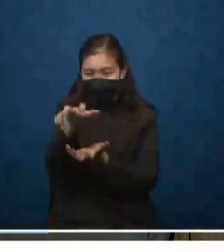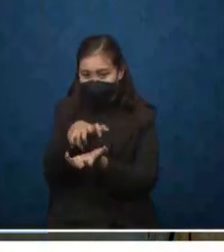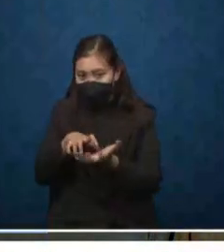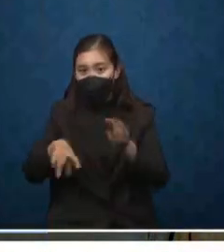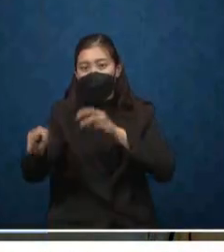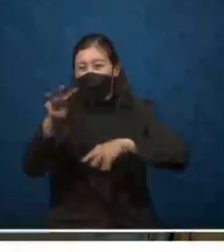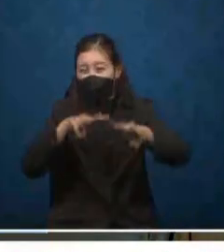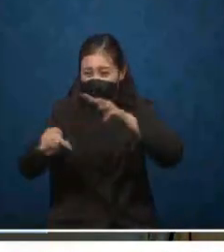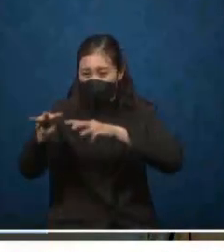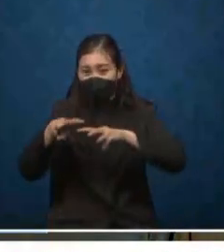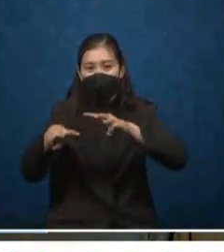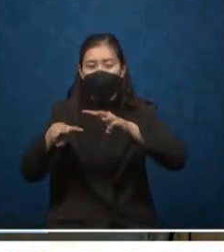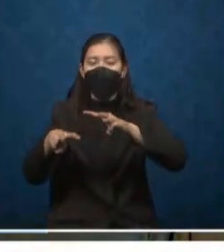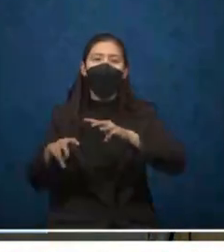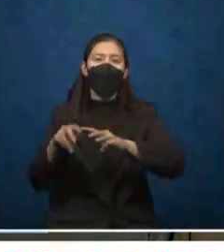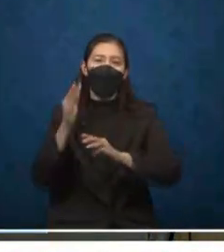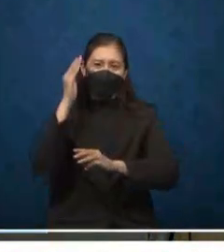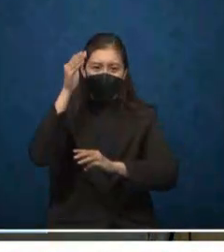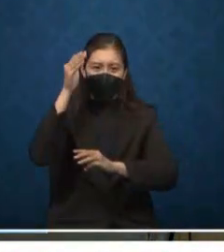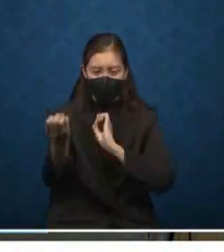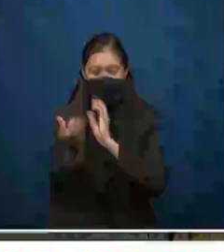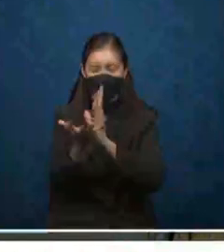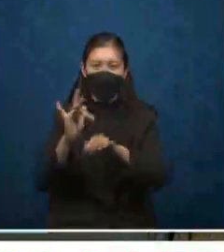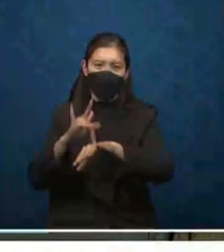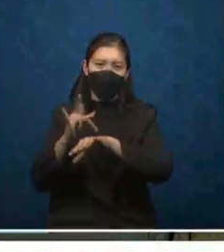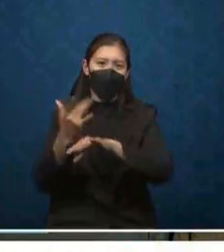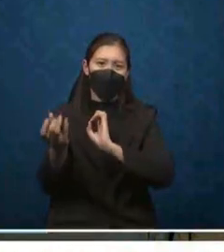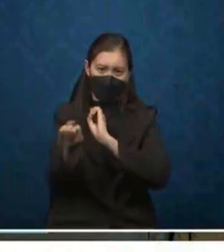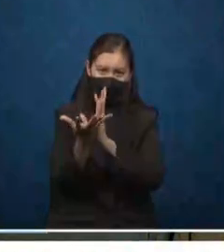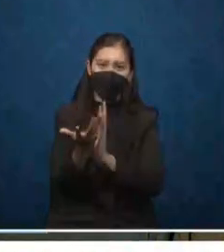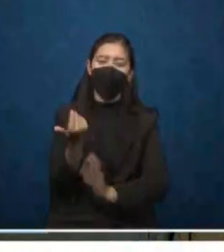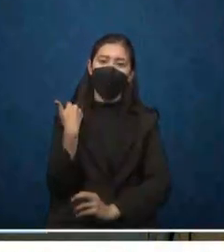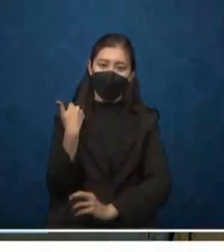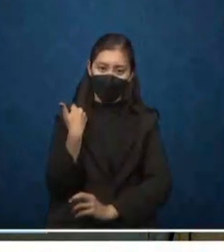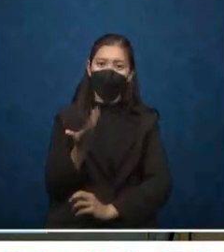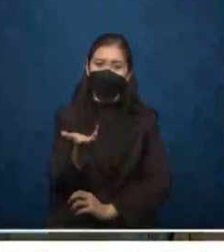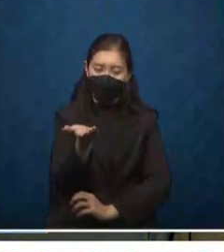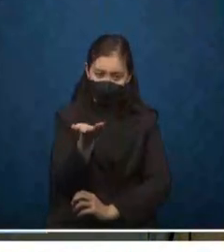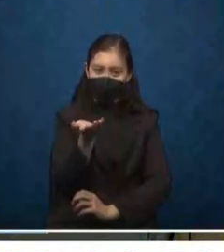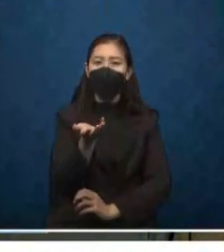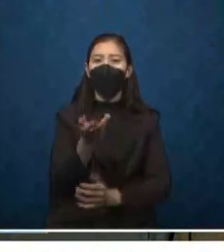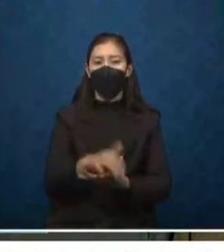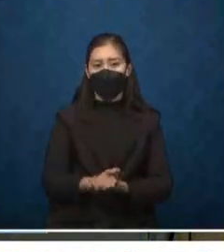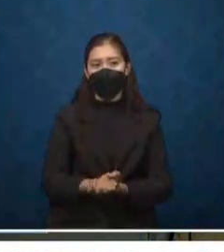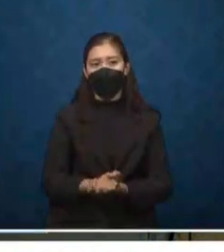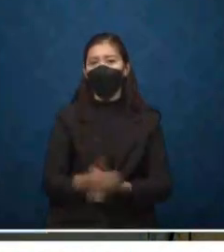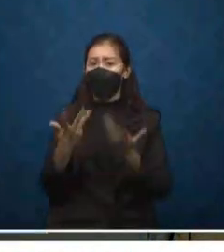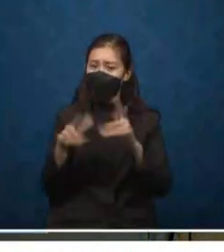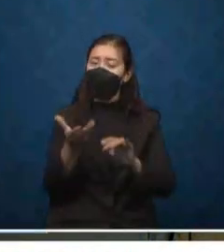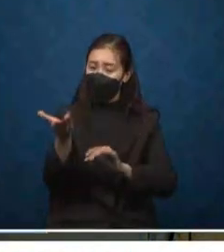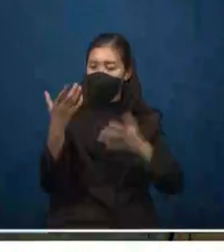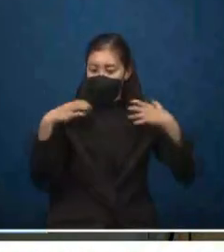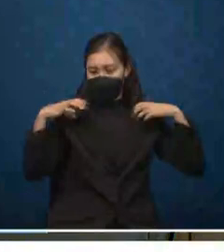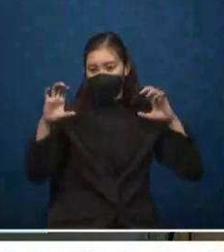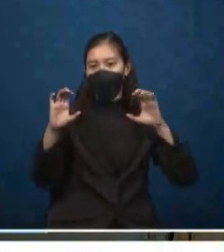ายเลนนั้นเนี่ยรักษามันเอาไว้แทนที่จะมองมันว่าเป็นภาระและนำมาสู่การเป็นเรื่องที่เขาจะต้องไปเสียเงินคือไม่ได้รายได้จ